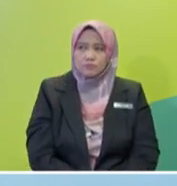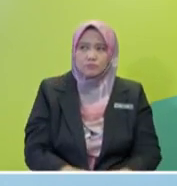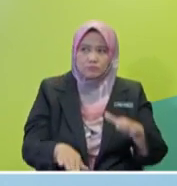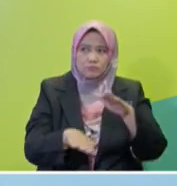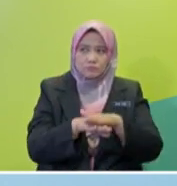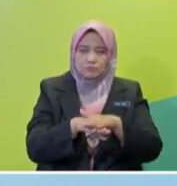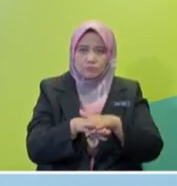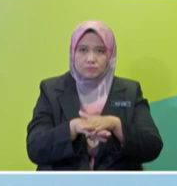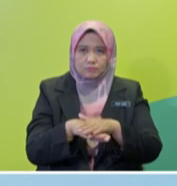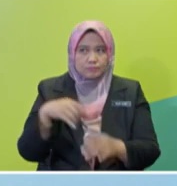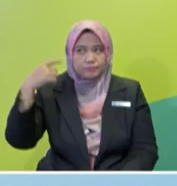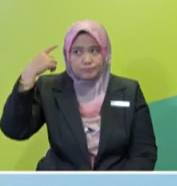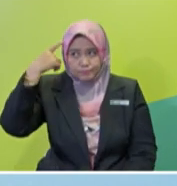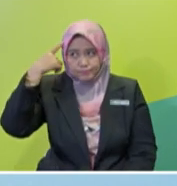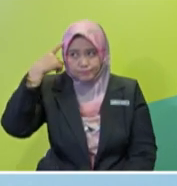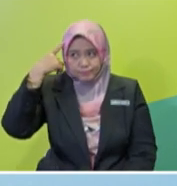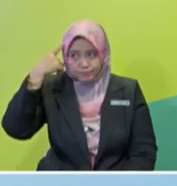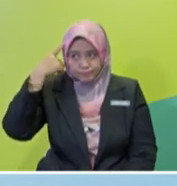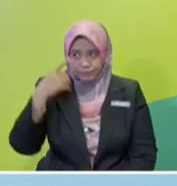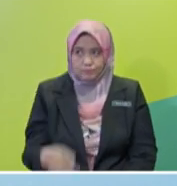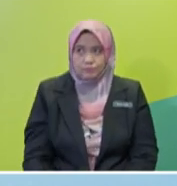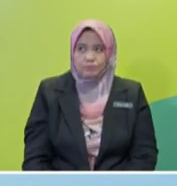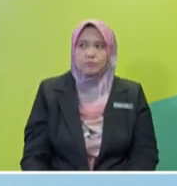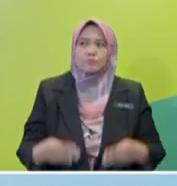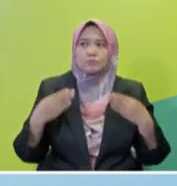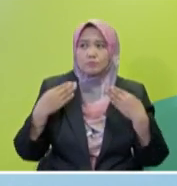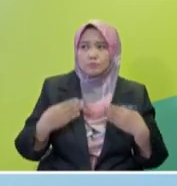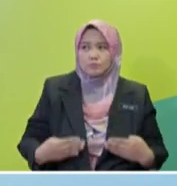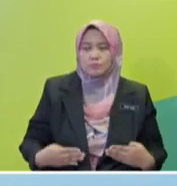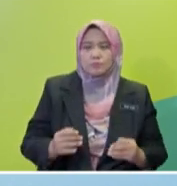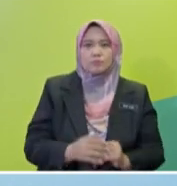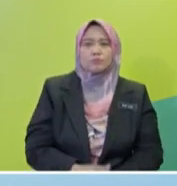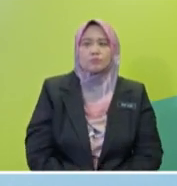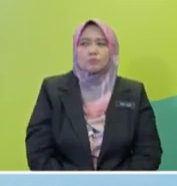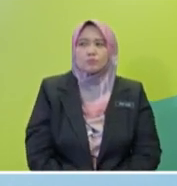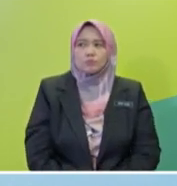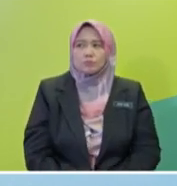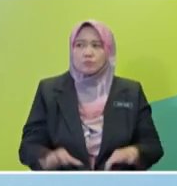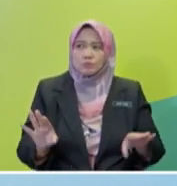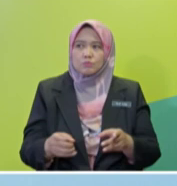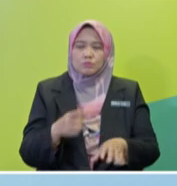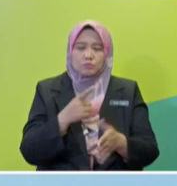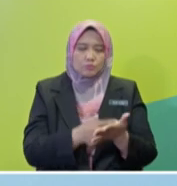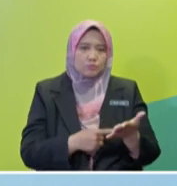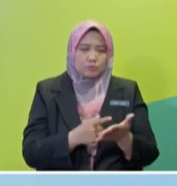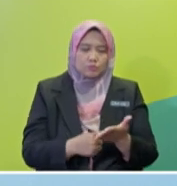di bawah itu di icon ada kawasan body jadi untuk kita buat apa perubahan